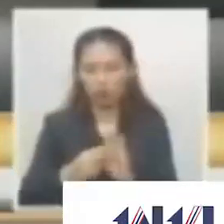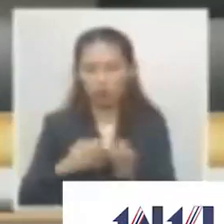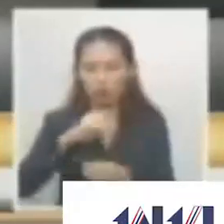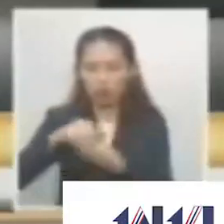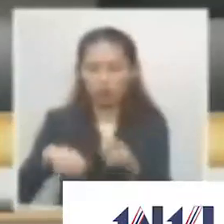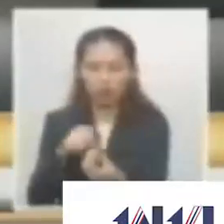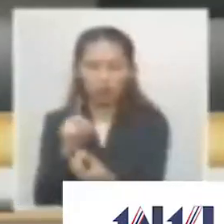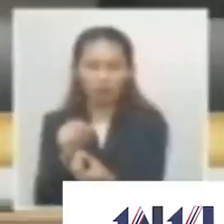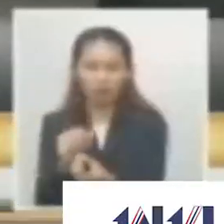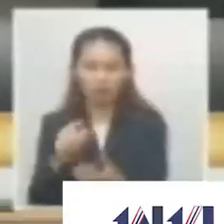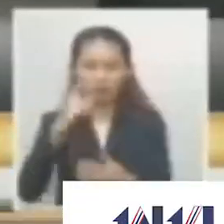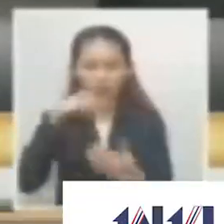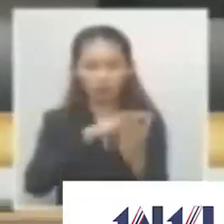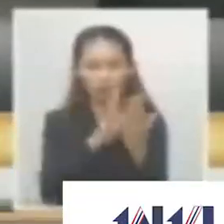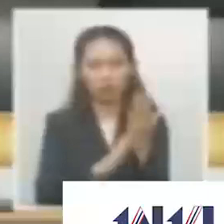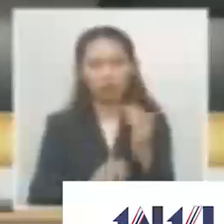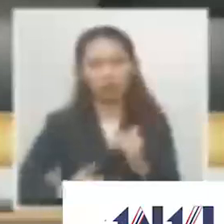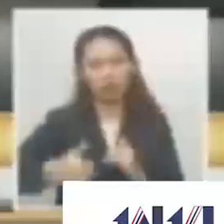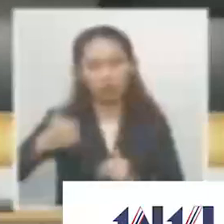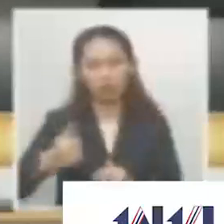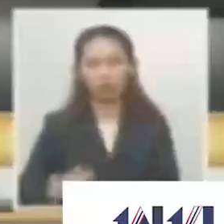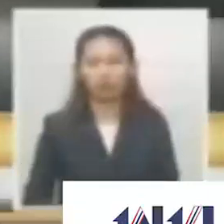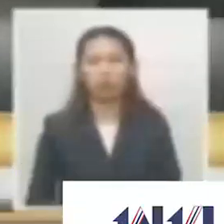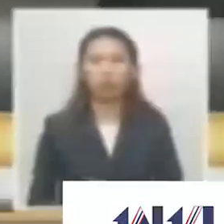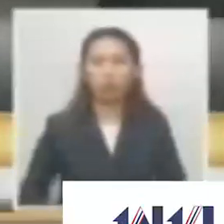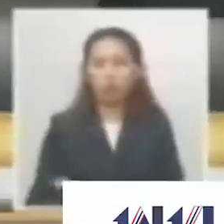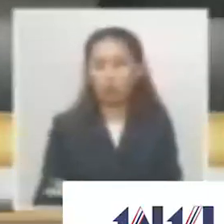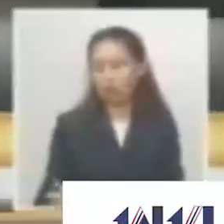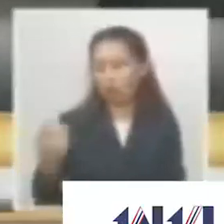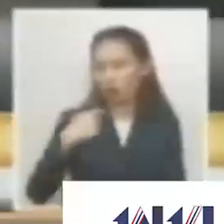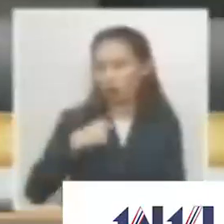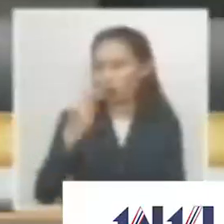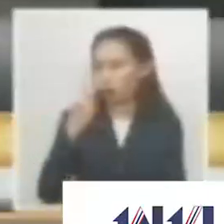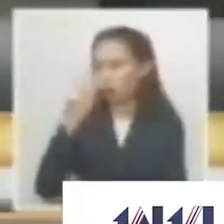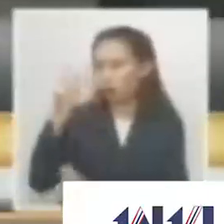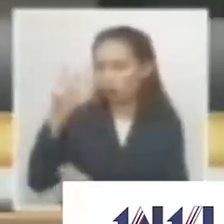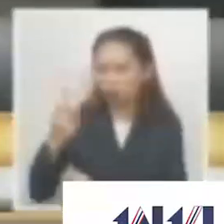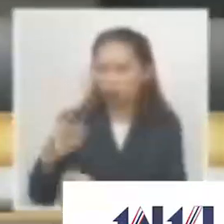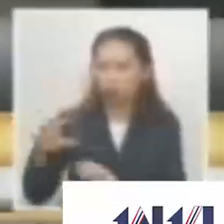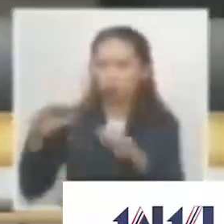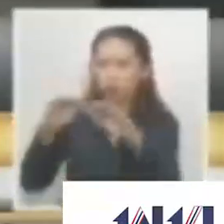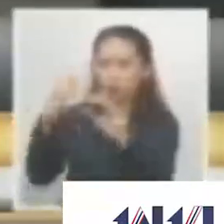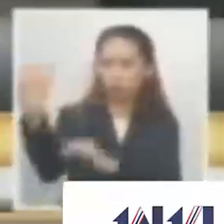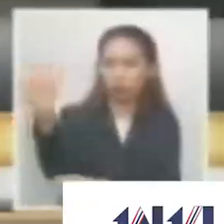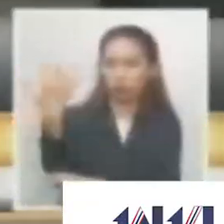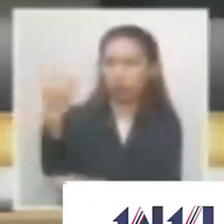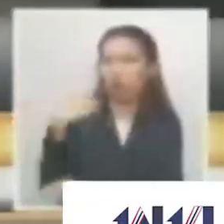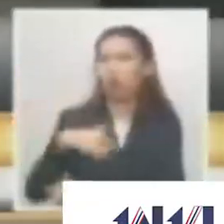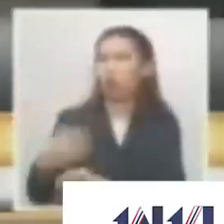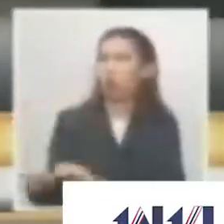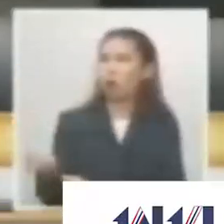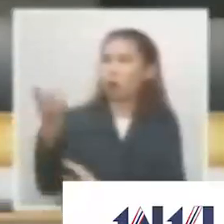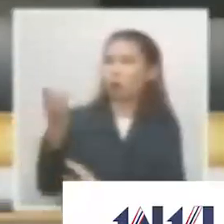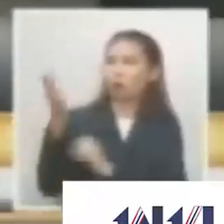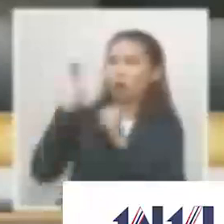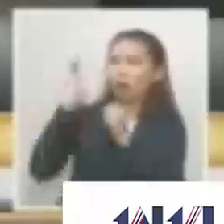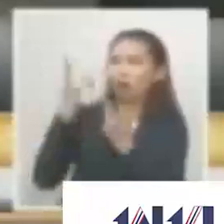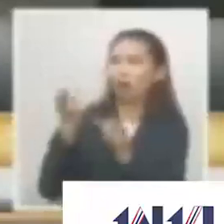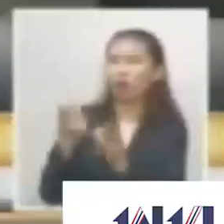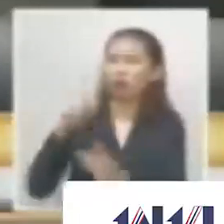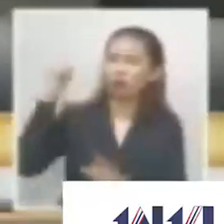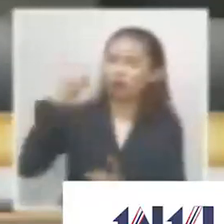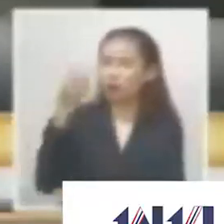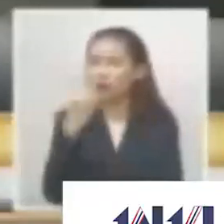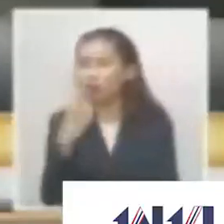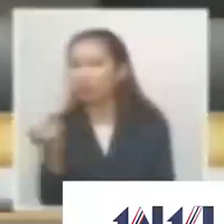หมดวันนี้เมื่อเช้าผมดูทีวีครับโฆษณาพากินพาเที่ยวผมว่าโอ้โห